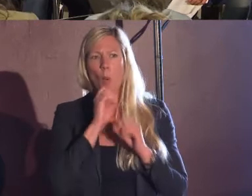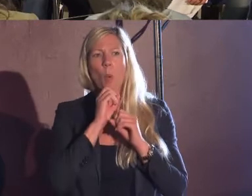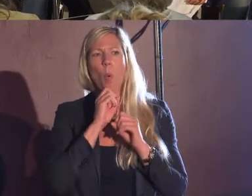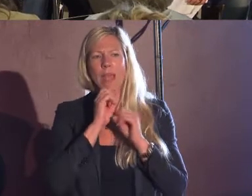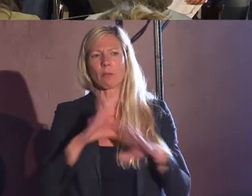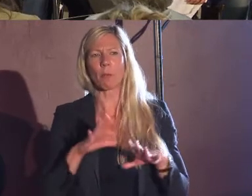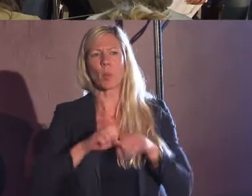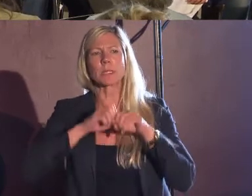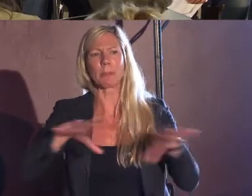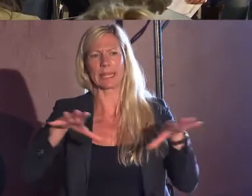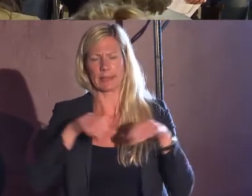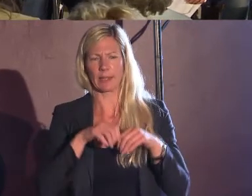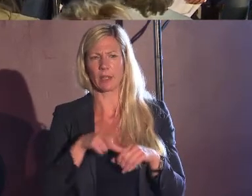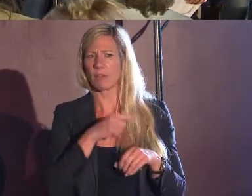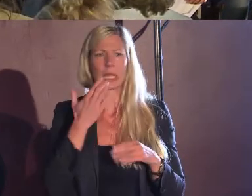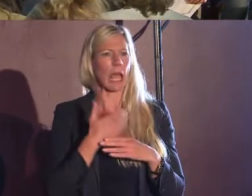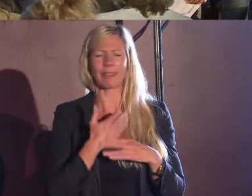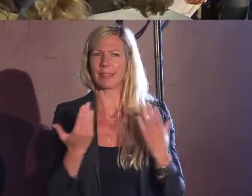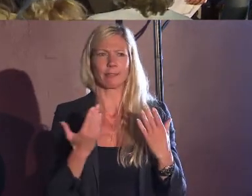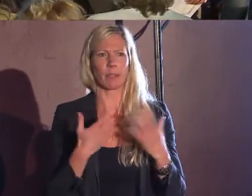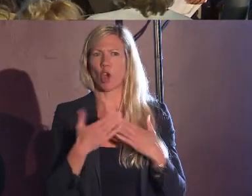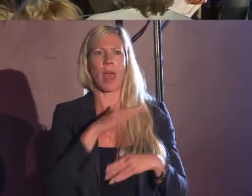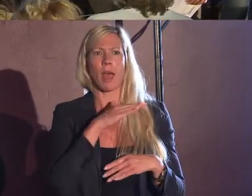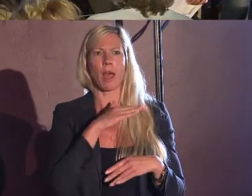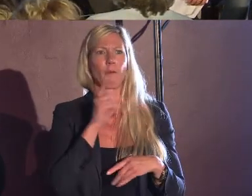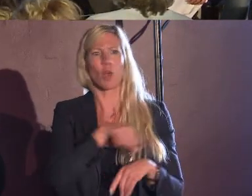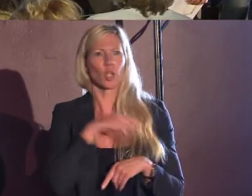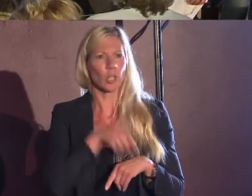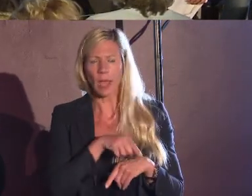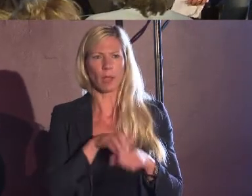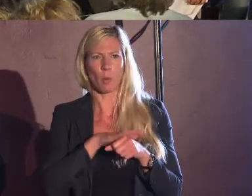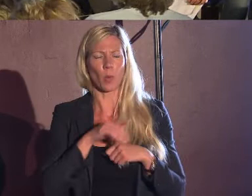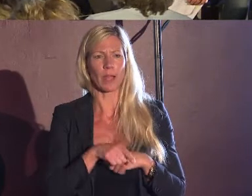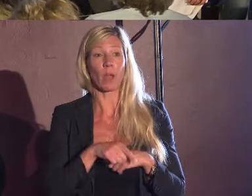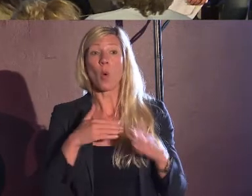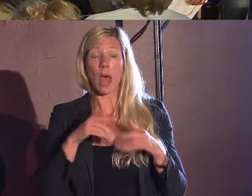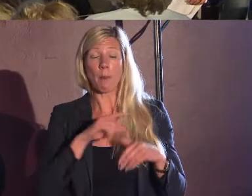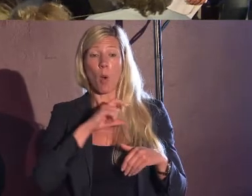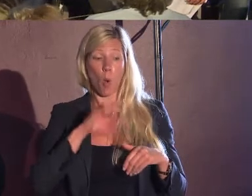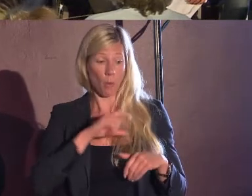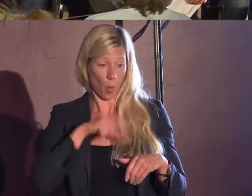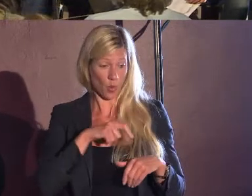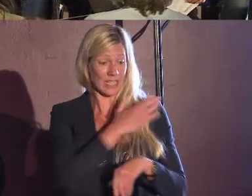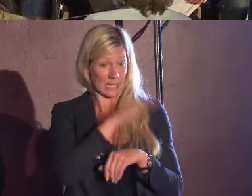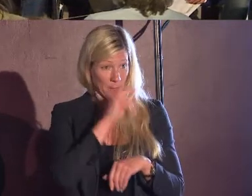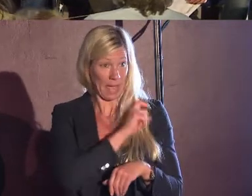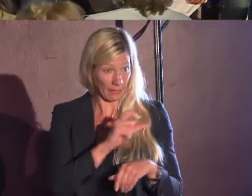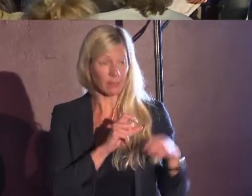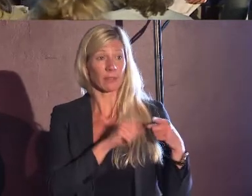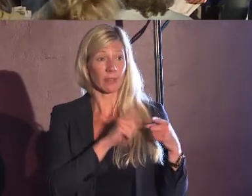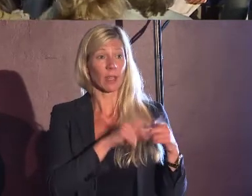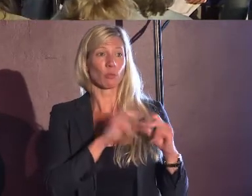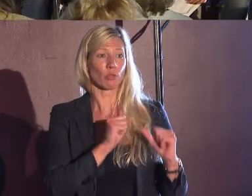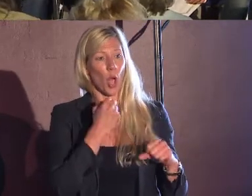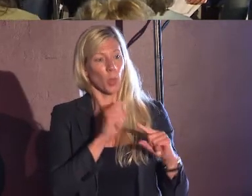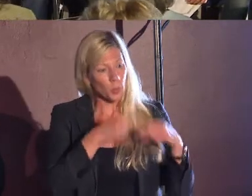informationsspridning. Vi kan inte göra nog på det här området. Och det handlar både om oss tjänstemän som sitter där och ska